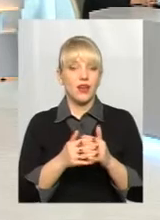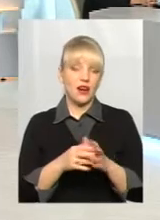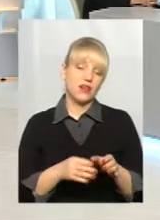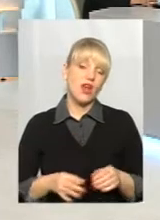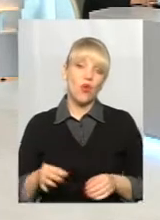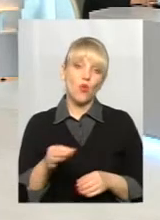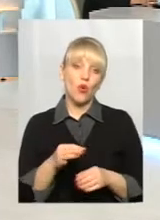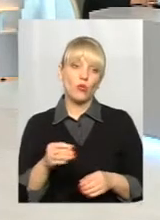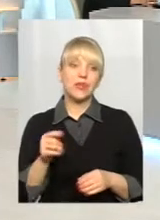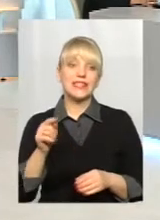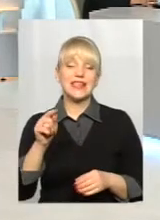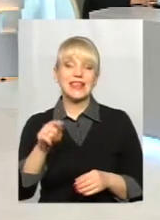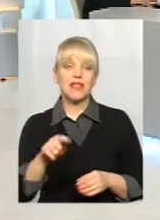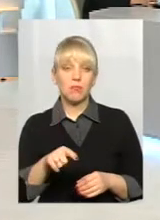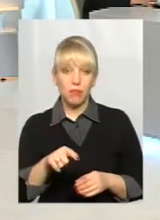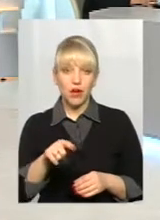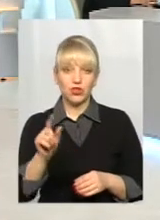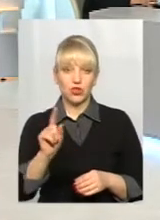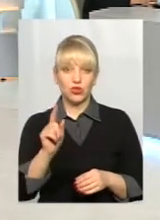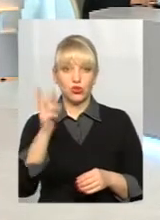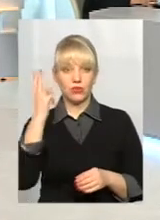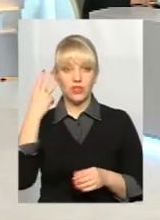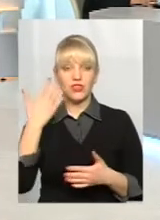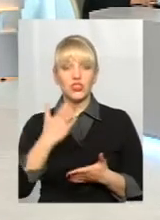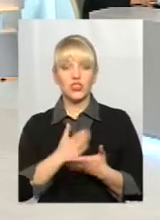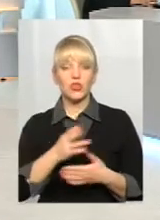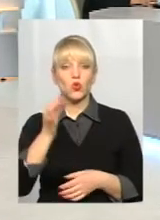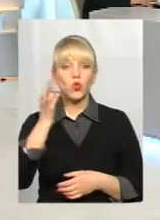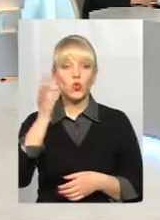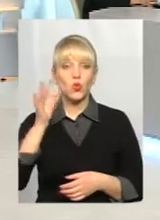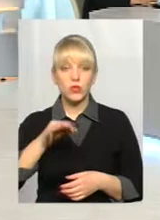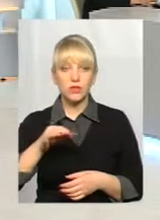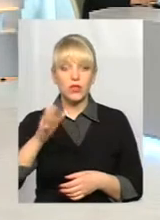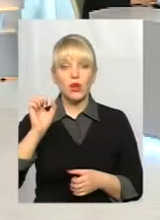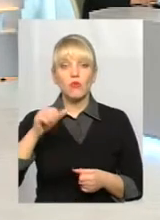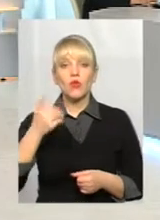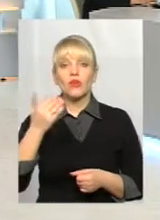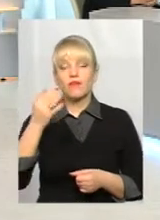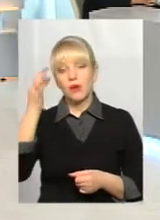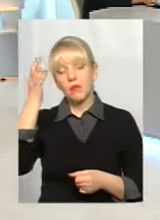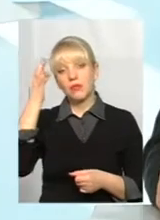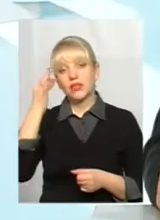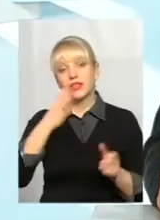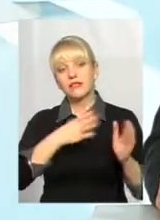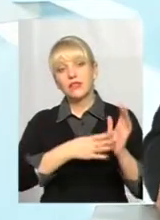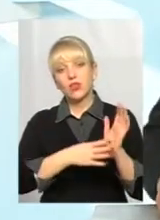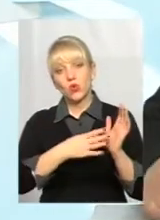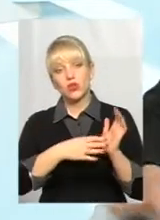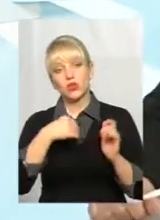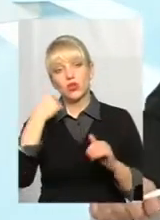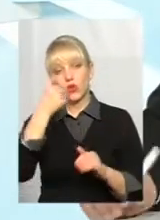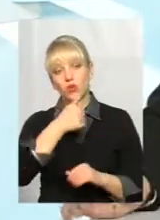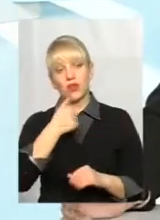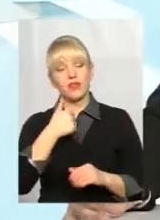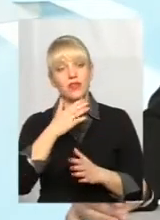область, і тим паче, що Хмельницька вже має досвід. Може, хто пам'ятає, десь в 90-х роках, от, я